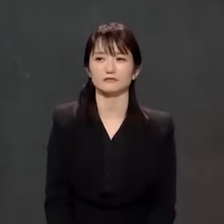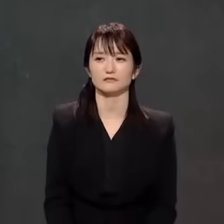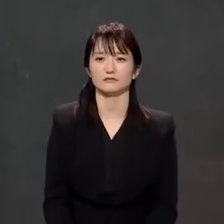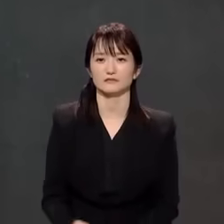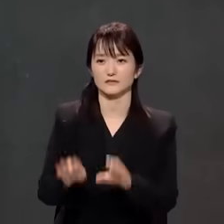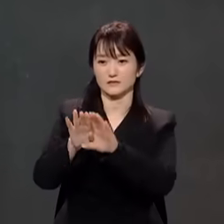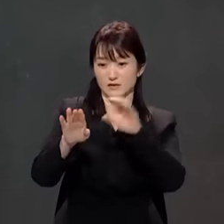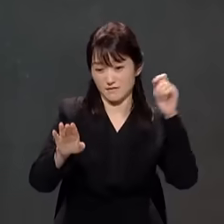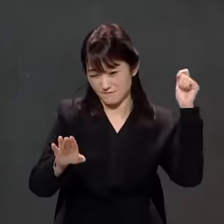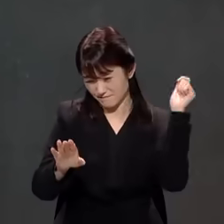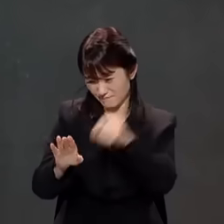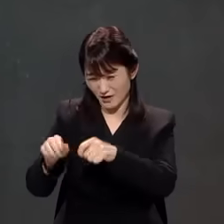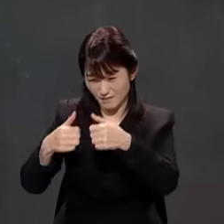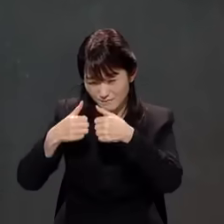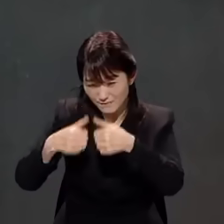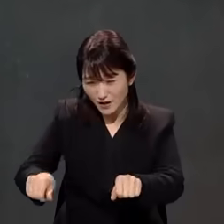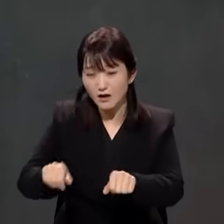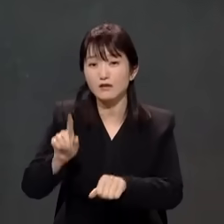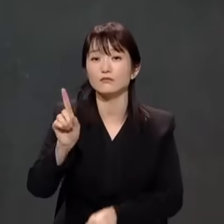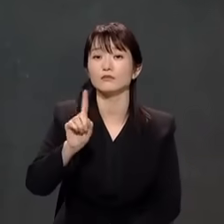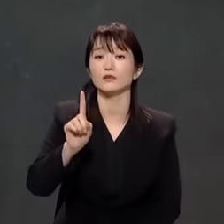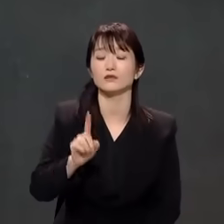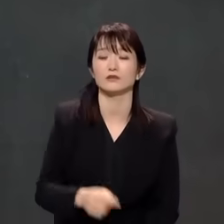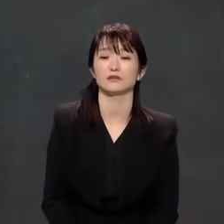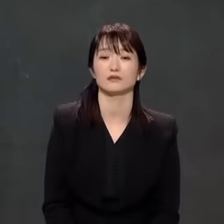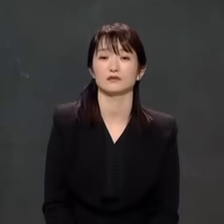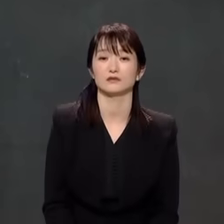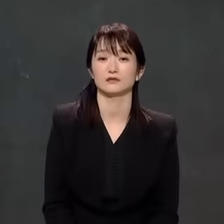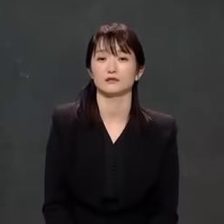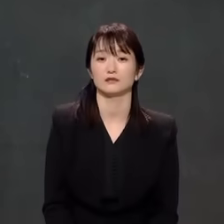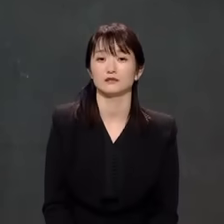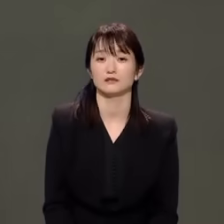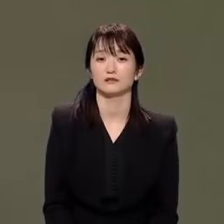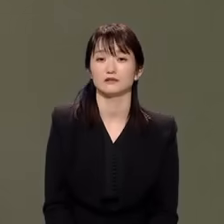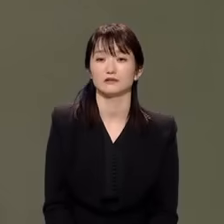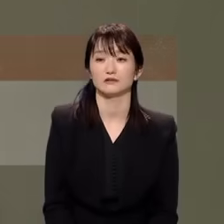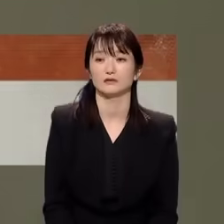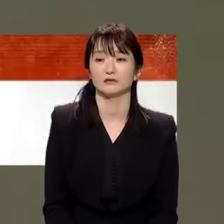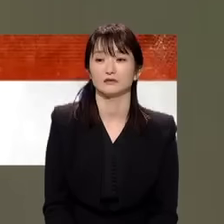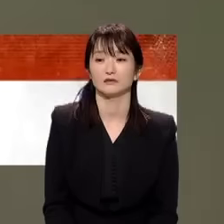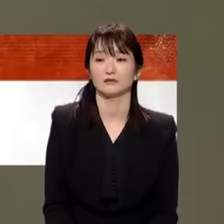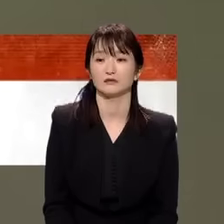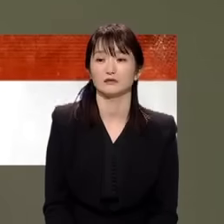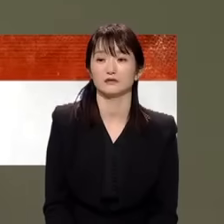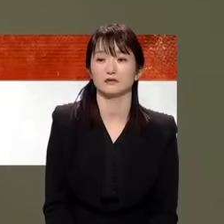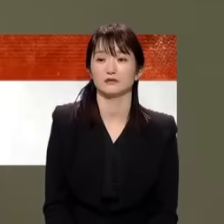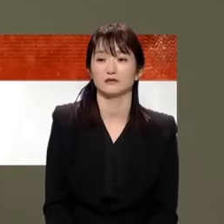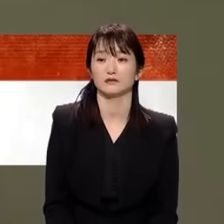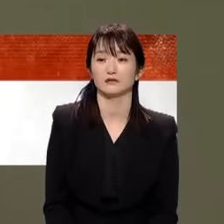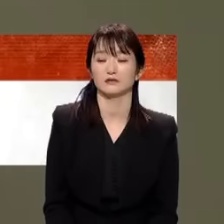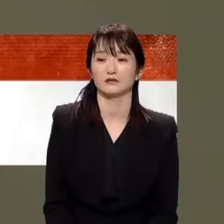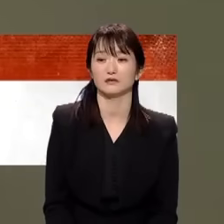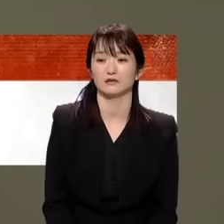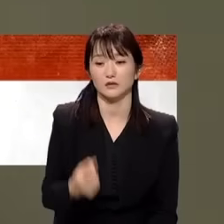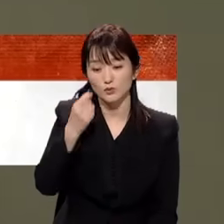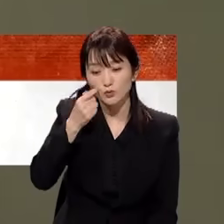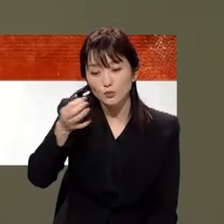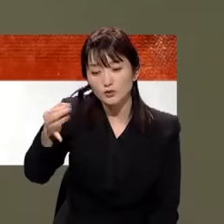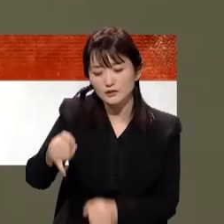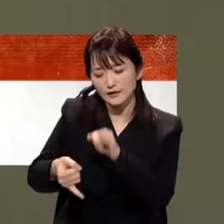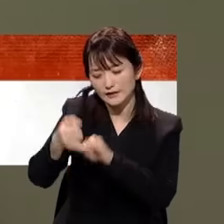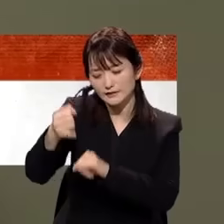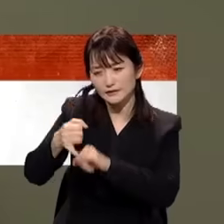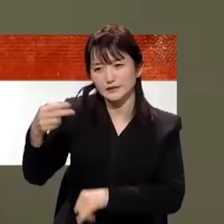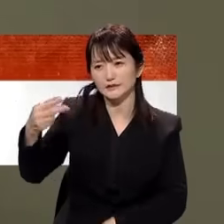도끼로 와장창. 이게 무슨 얘기일까요? 직접 들어보시죠. 예, 대략 예. 2천만 원 정도 연체된 상황이었고요.